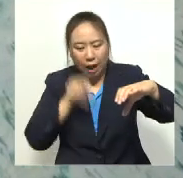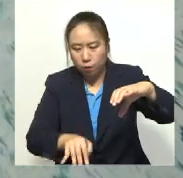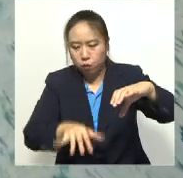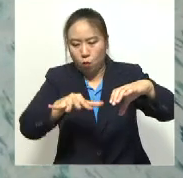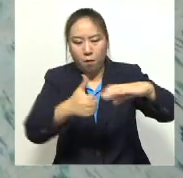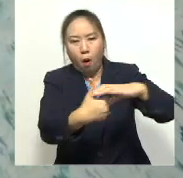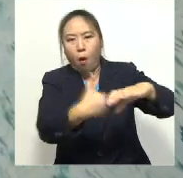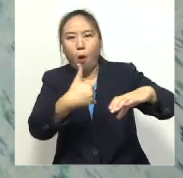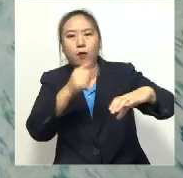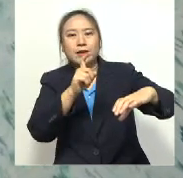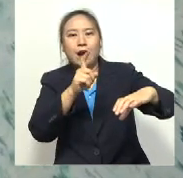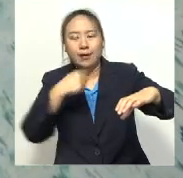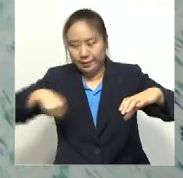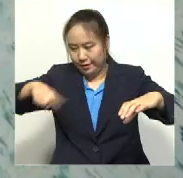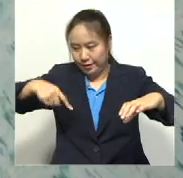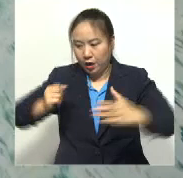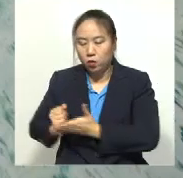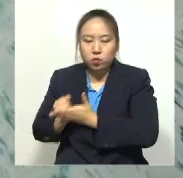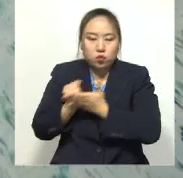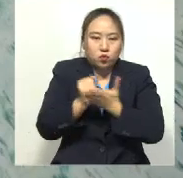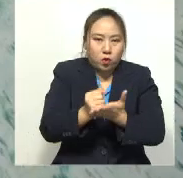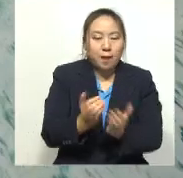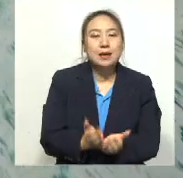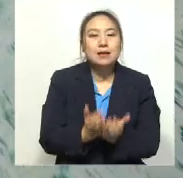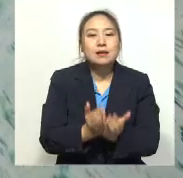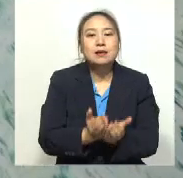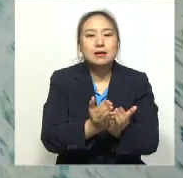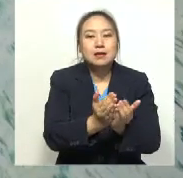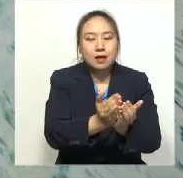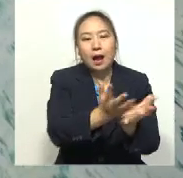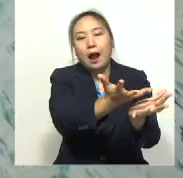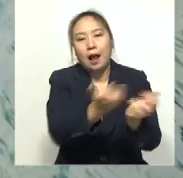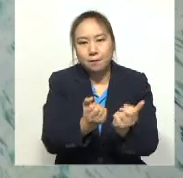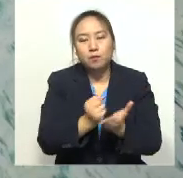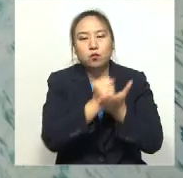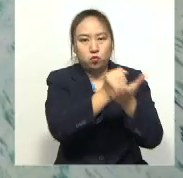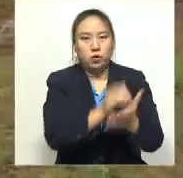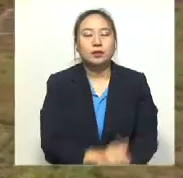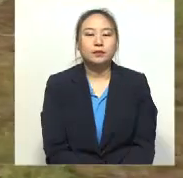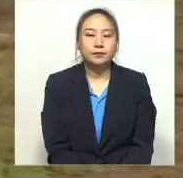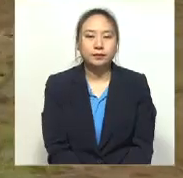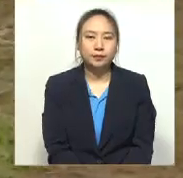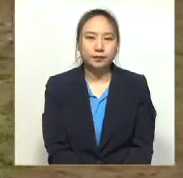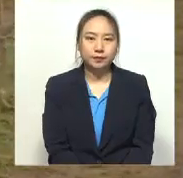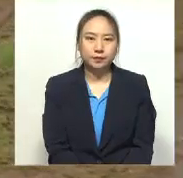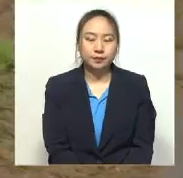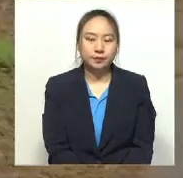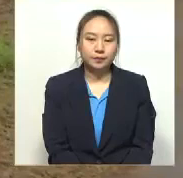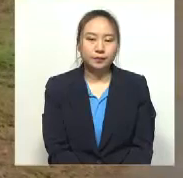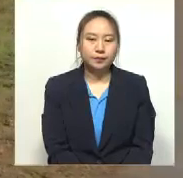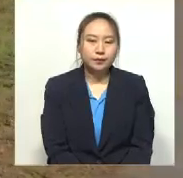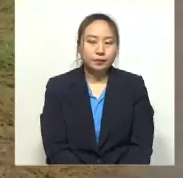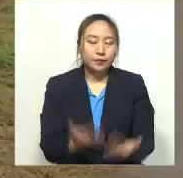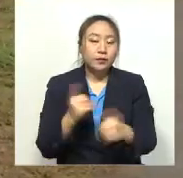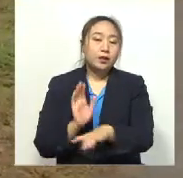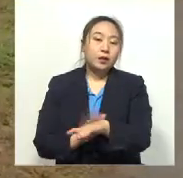จะใช้ทีมช่วยเหลือผู้ป่วยทางน้ำเนี่ยโดยใช้เรือยางเนี่ยเข้าไปช่วยเหลือนำออกมา สำหรับการแ